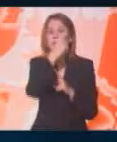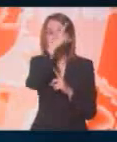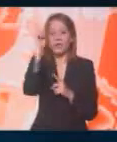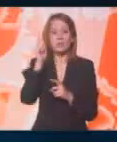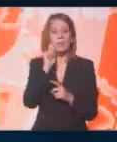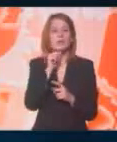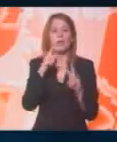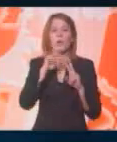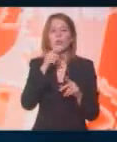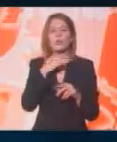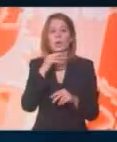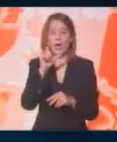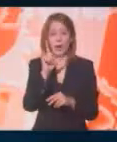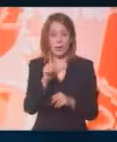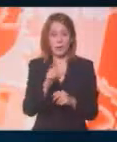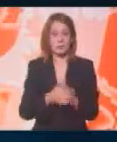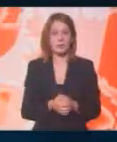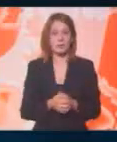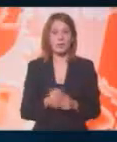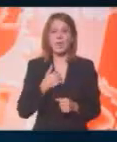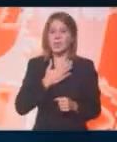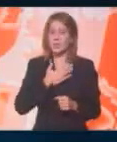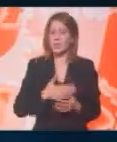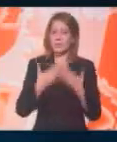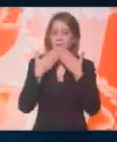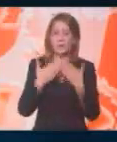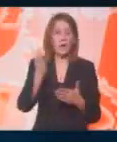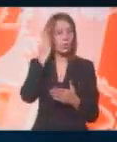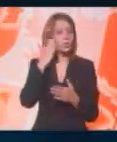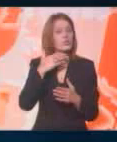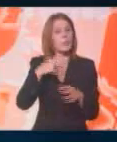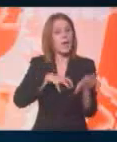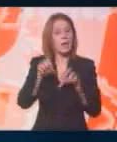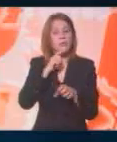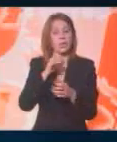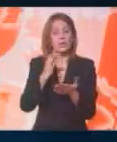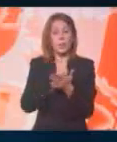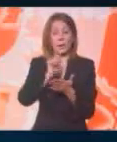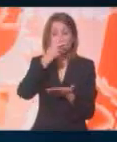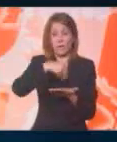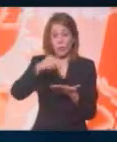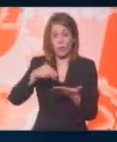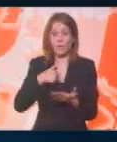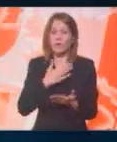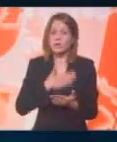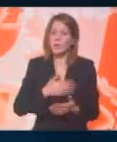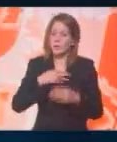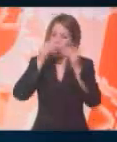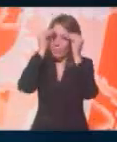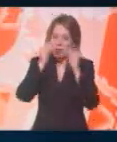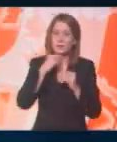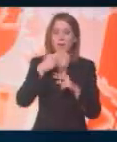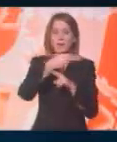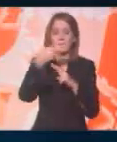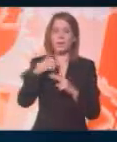i Portugalu. Želim da se zahvalim budućim radnicima koji su dobili prve ugovore. Također želim da obećam da će se